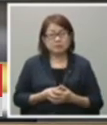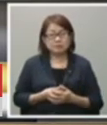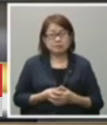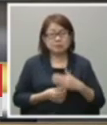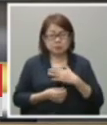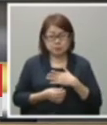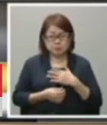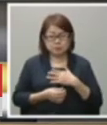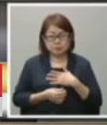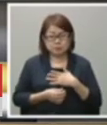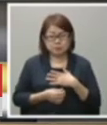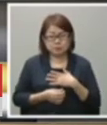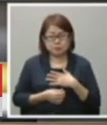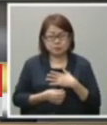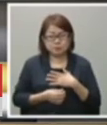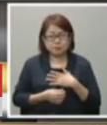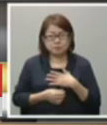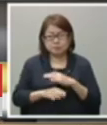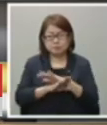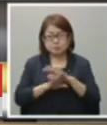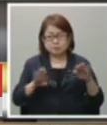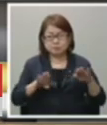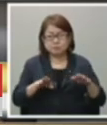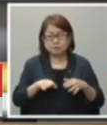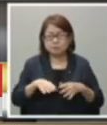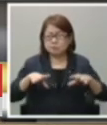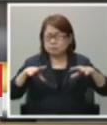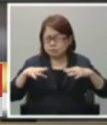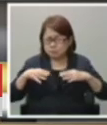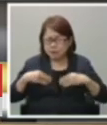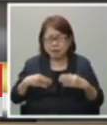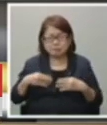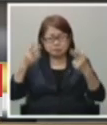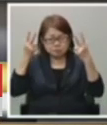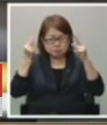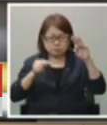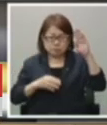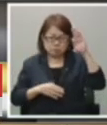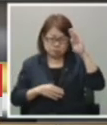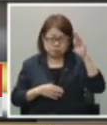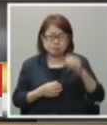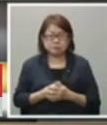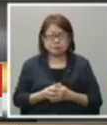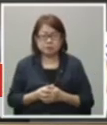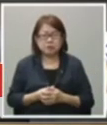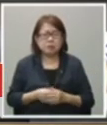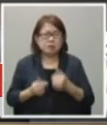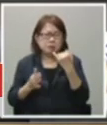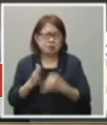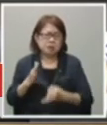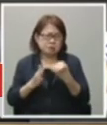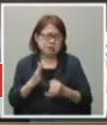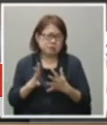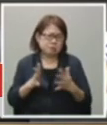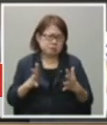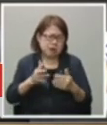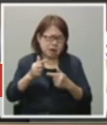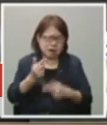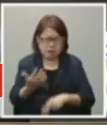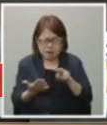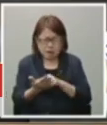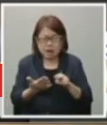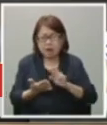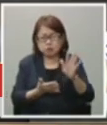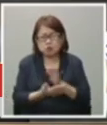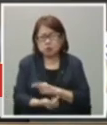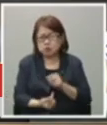ผมขอไม่ไว้วางใจพลเอกประยุทธ์จันทร์โอชาข้อหาอื่นเยอะแยะผมไม่อ่านนะครับแต่ที่ตรงกับที่ผมกล่าวห